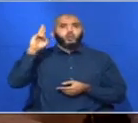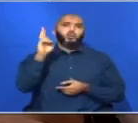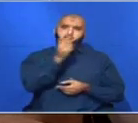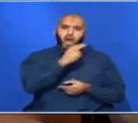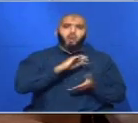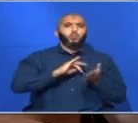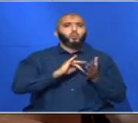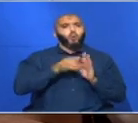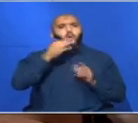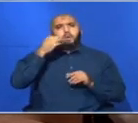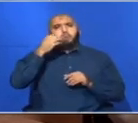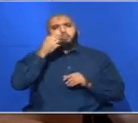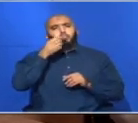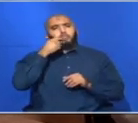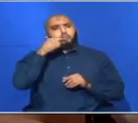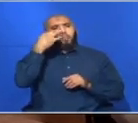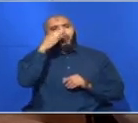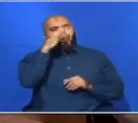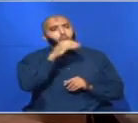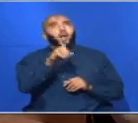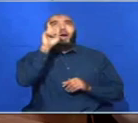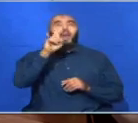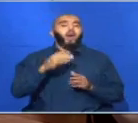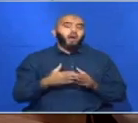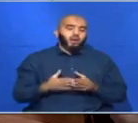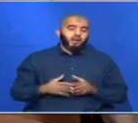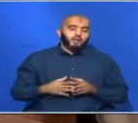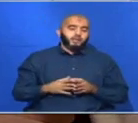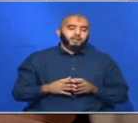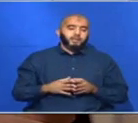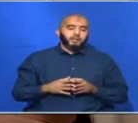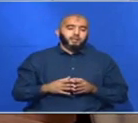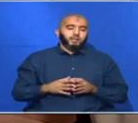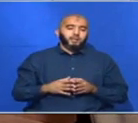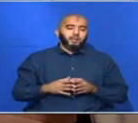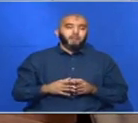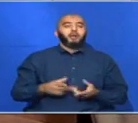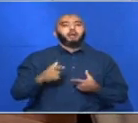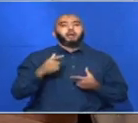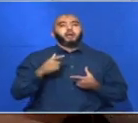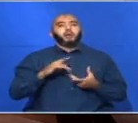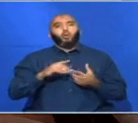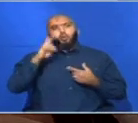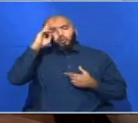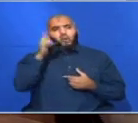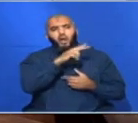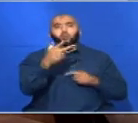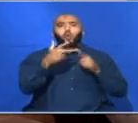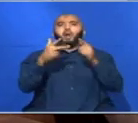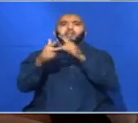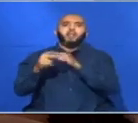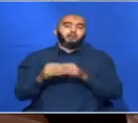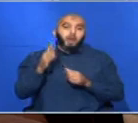وعندما نريد ان نجسد ذلك الذكر فانني عندما اصلي فانا في ذكر